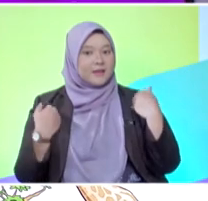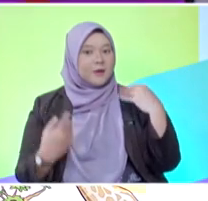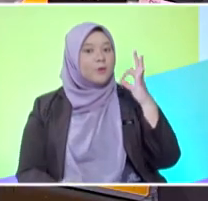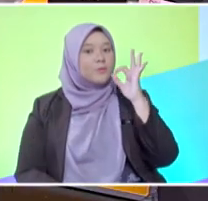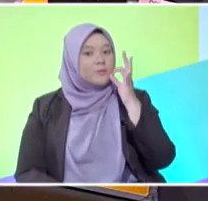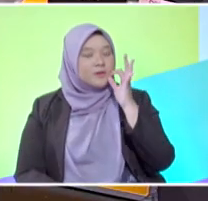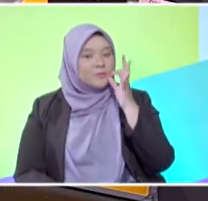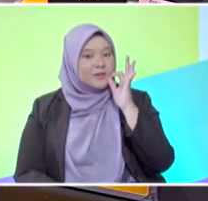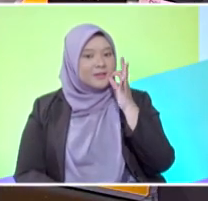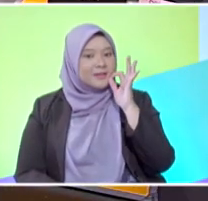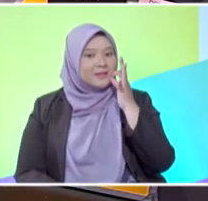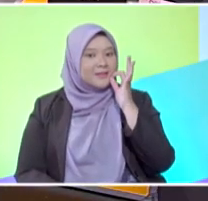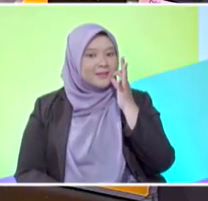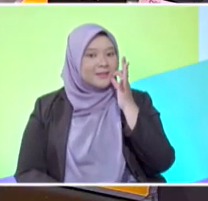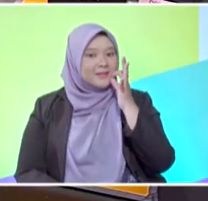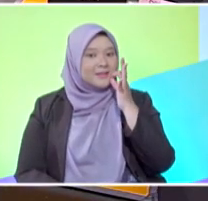gua